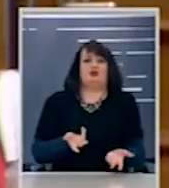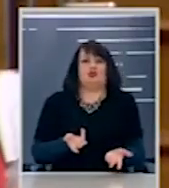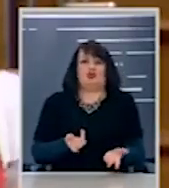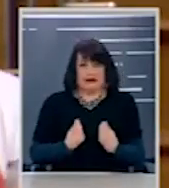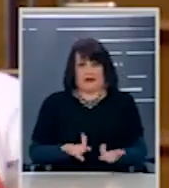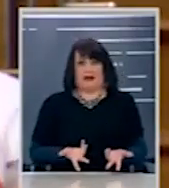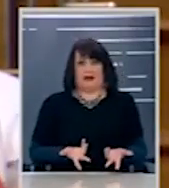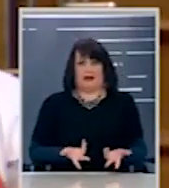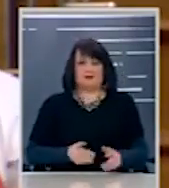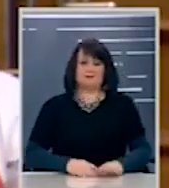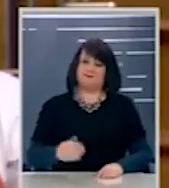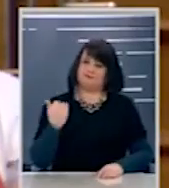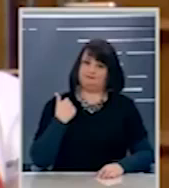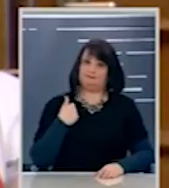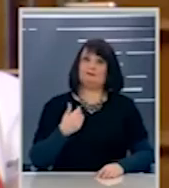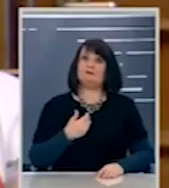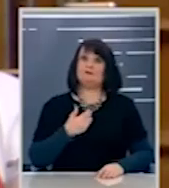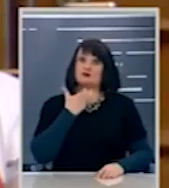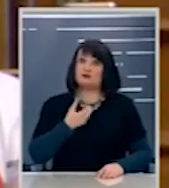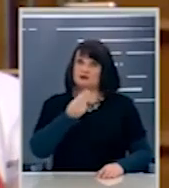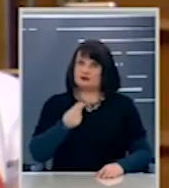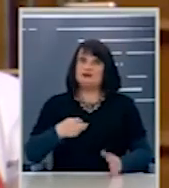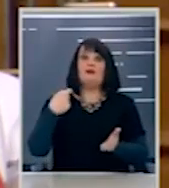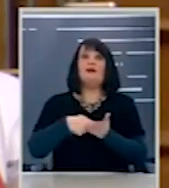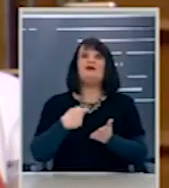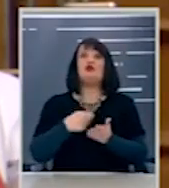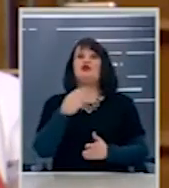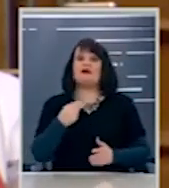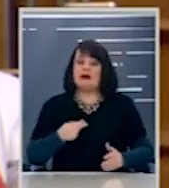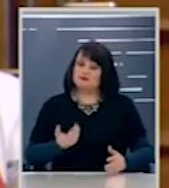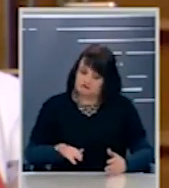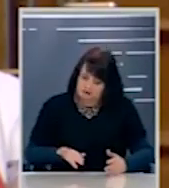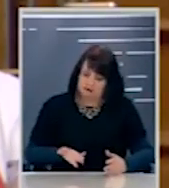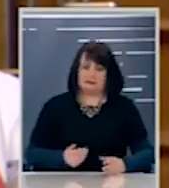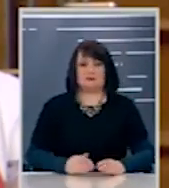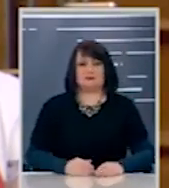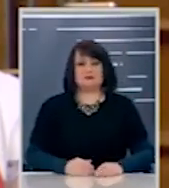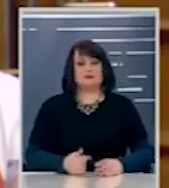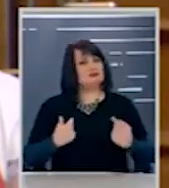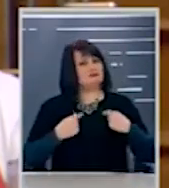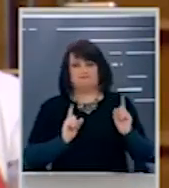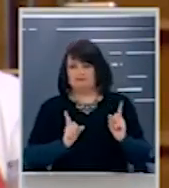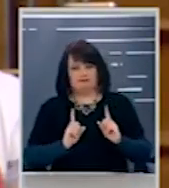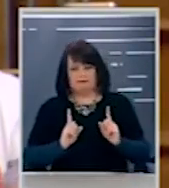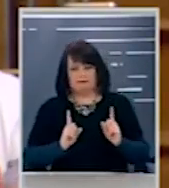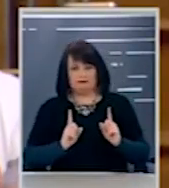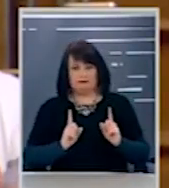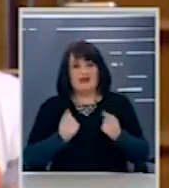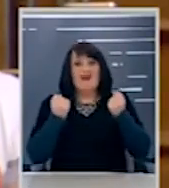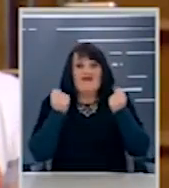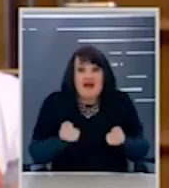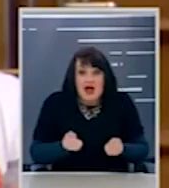Μου είπατε ορισμένα πολύ σημαντικά ζητήματα για τους φόρους. Δεν είμαστε εμείς αυτοί που